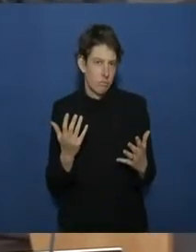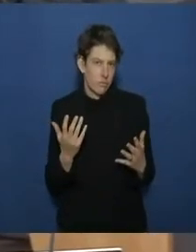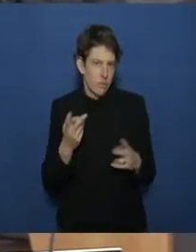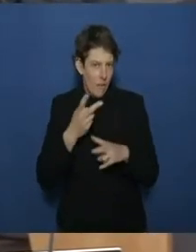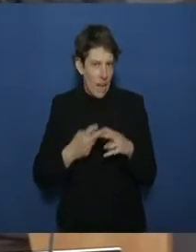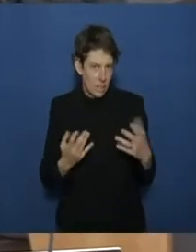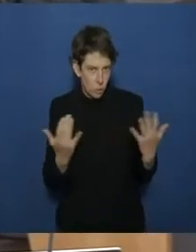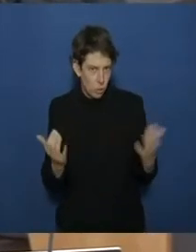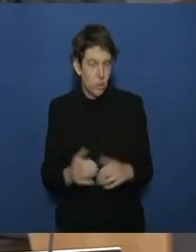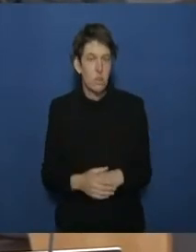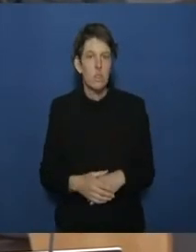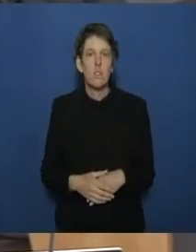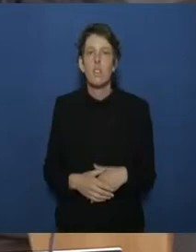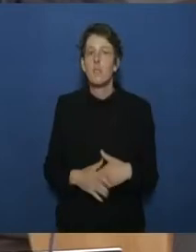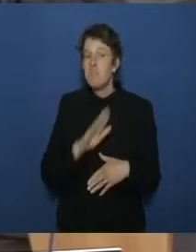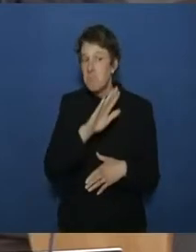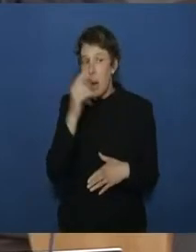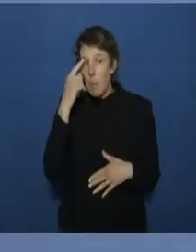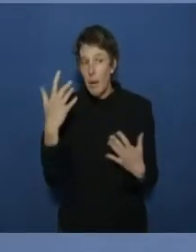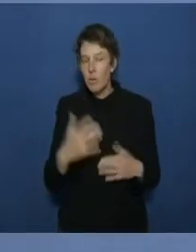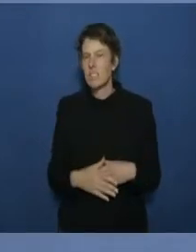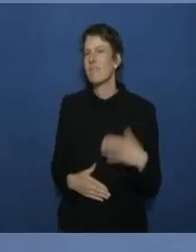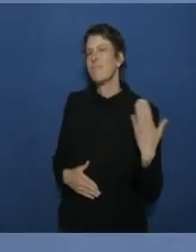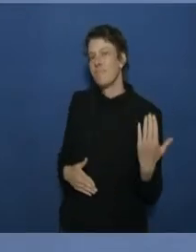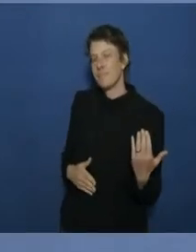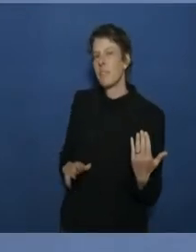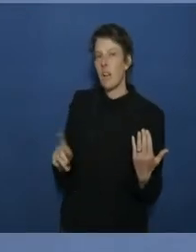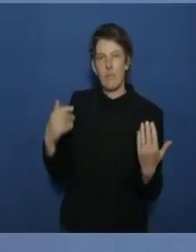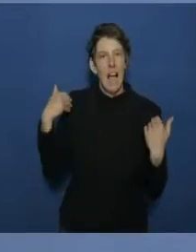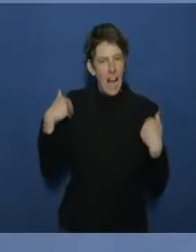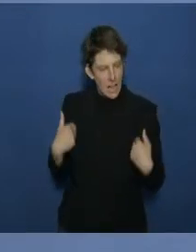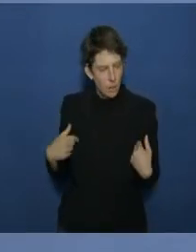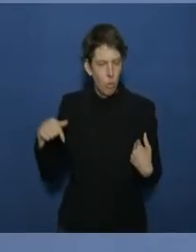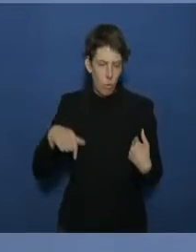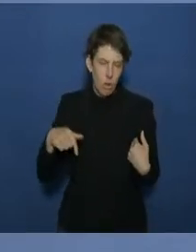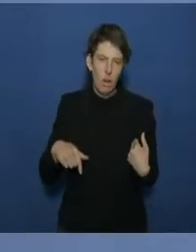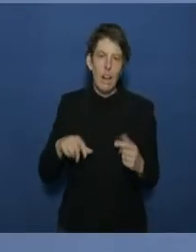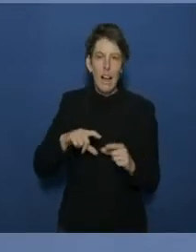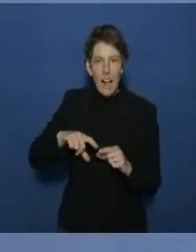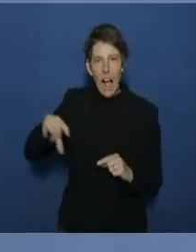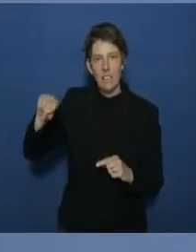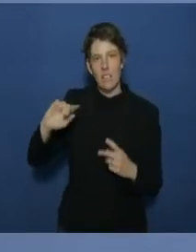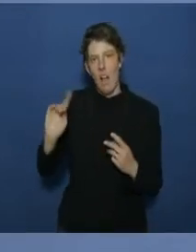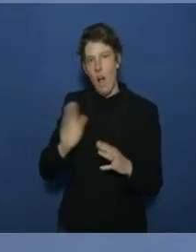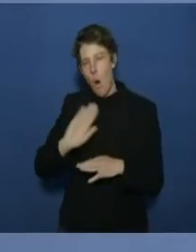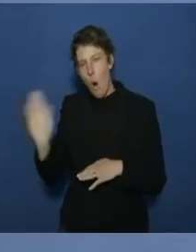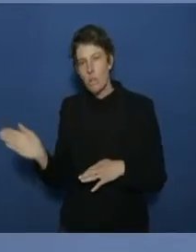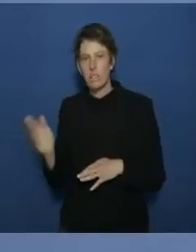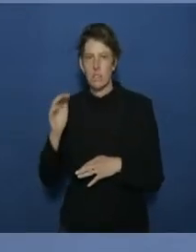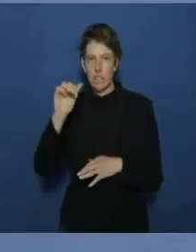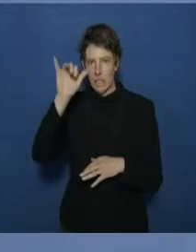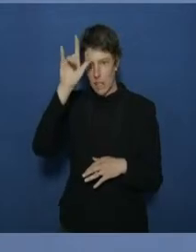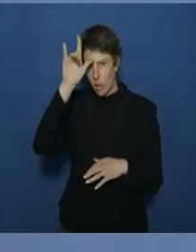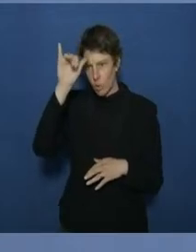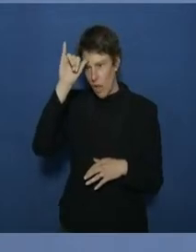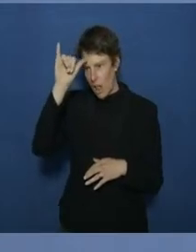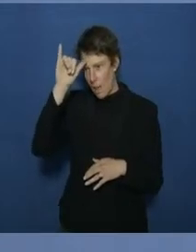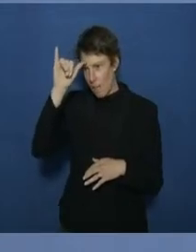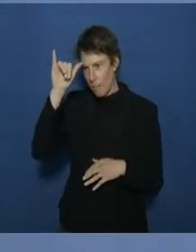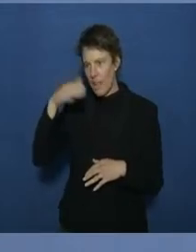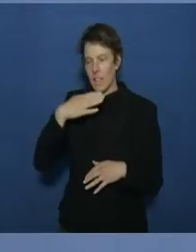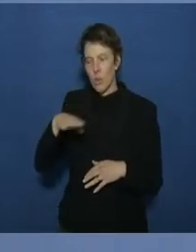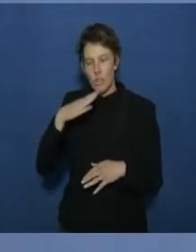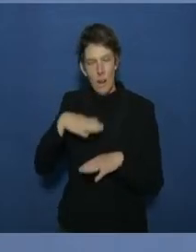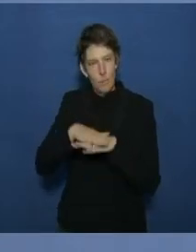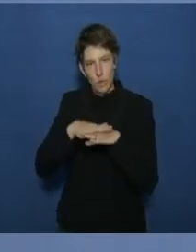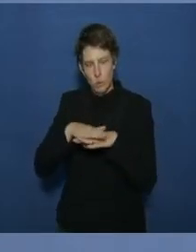Die Bundesregierung hat ihre Haltung zum jüngsten Konflikt in Gaza und in Ost-Jerusalem wiederholt deutlich zum Ausdruck gemacht. Sie hat den massiven Raketenbeschuss der Hamas